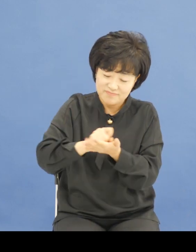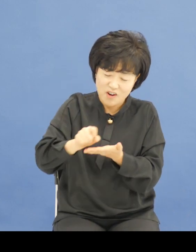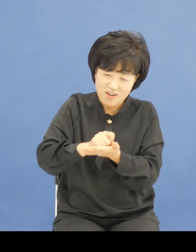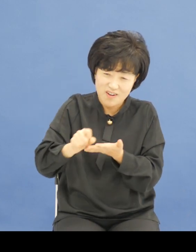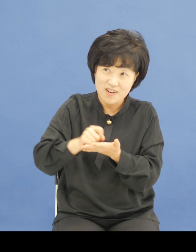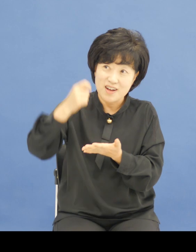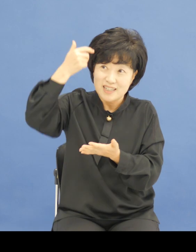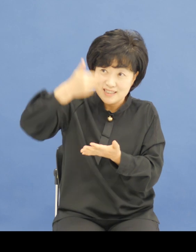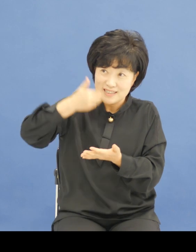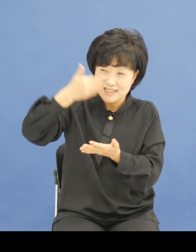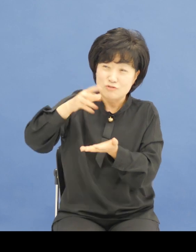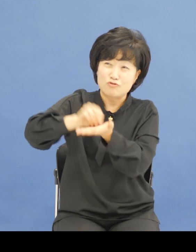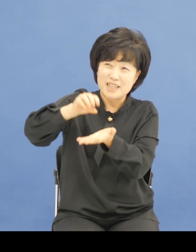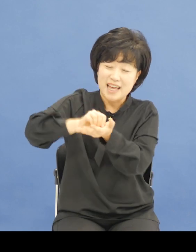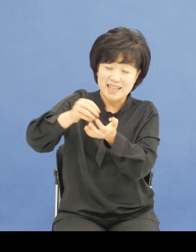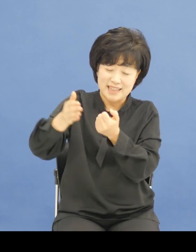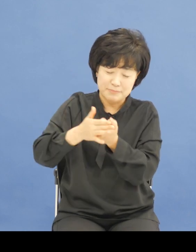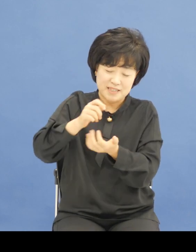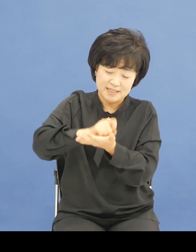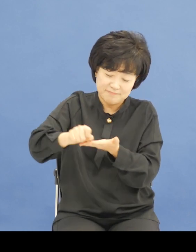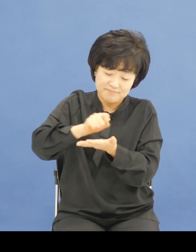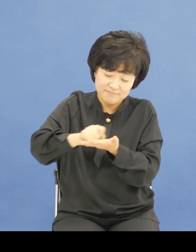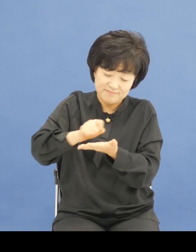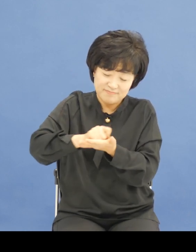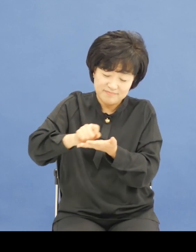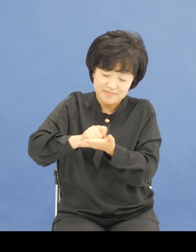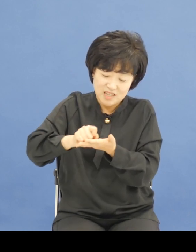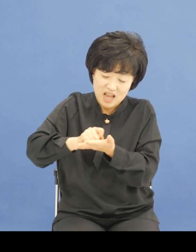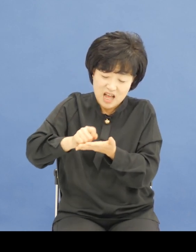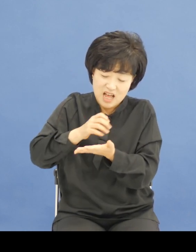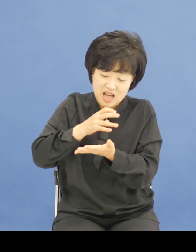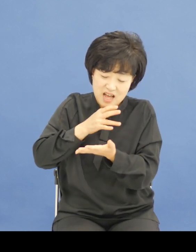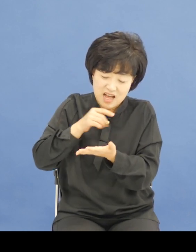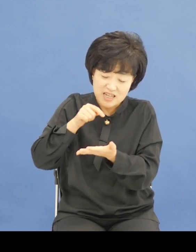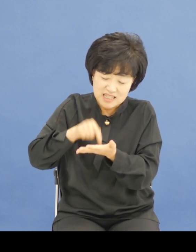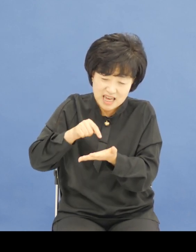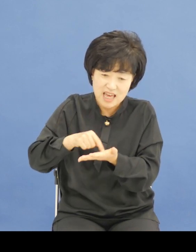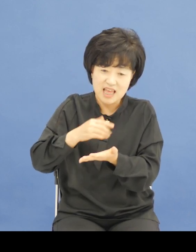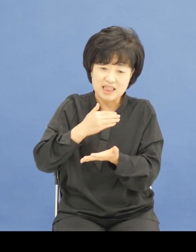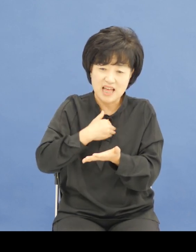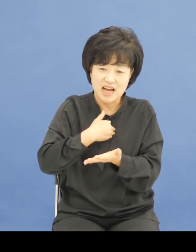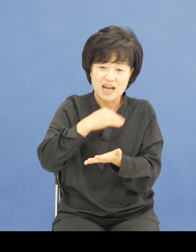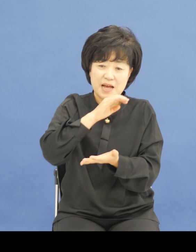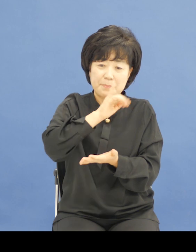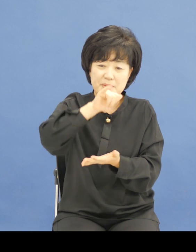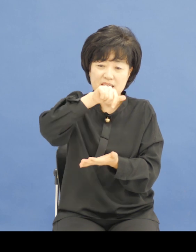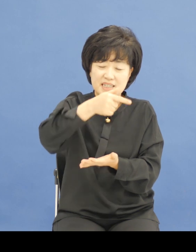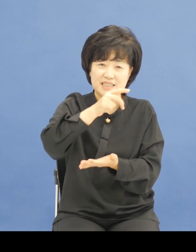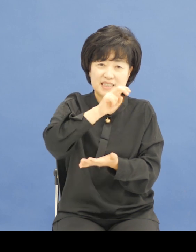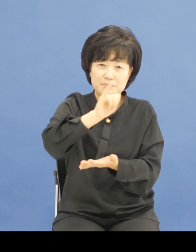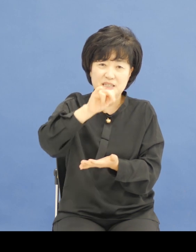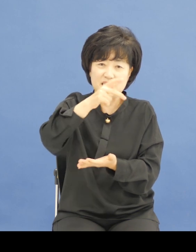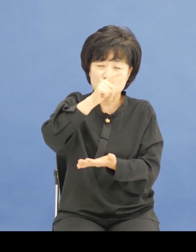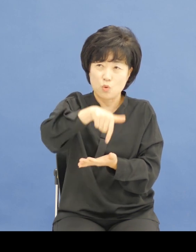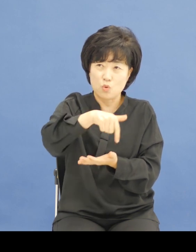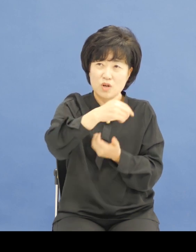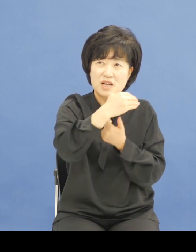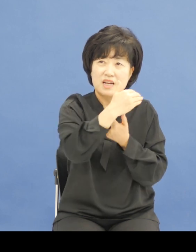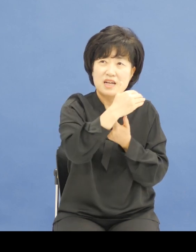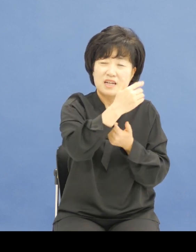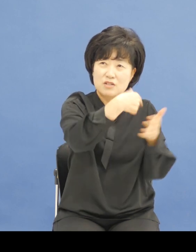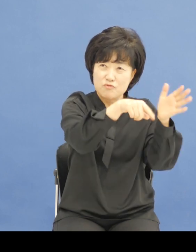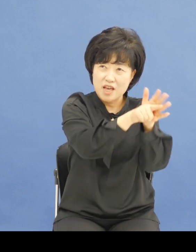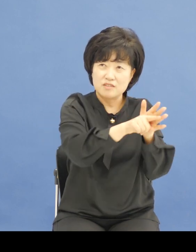바로 피그미 사역에 대한 콜링이었구나 이제 나중에 알았죠. 실제 무슨 일이 일어났을 때 그때는 의미를